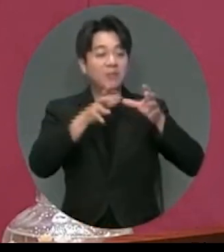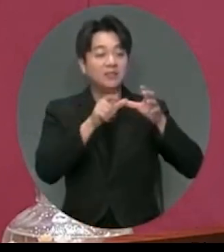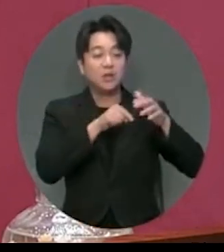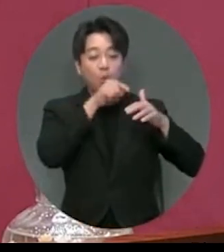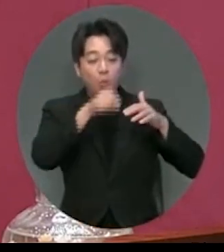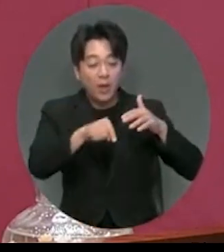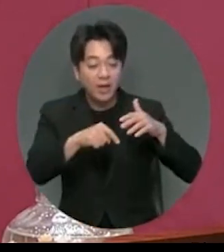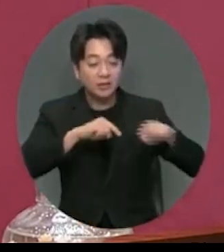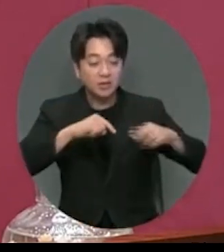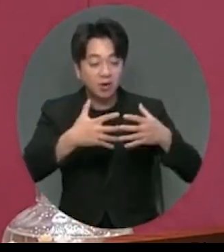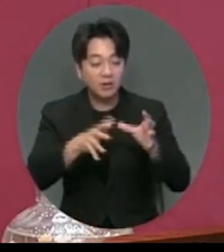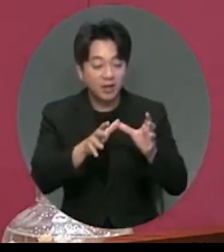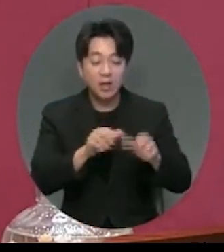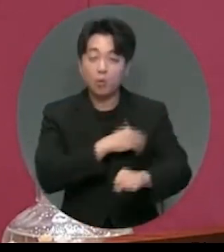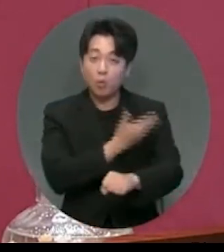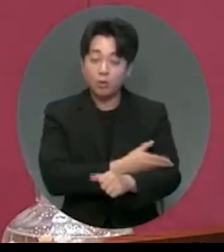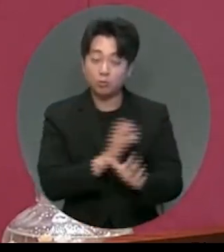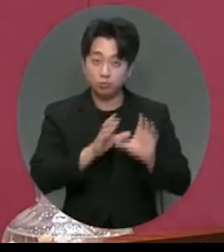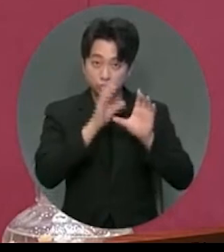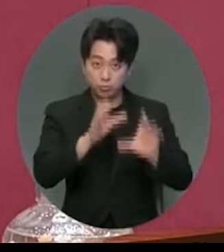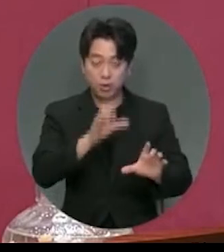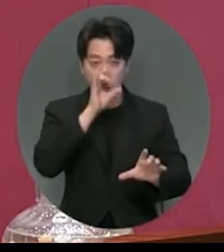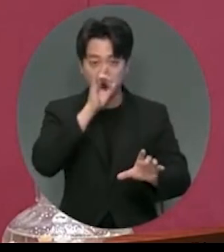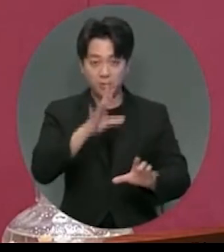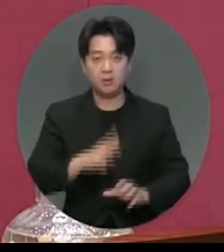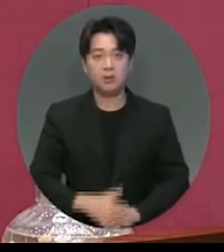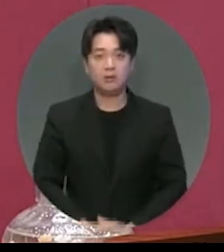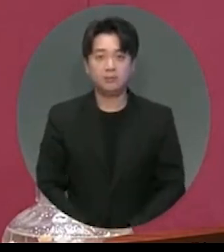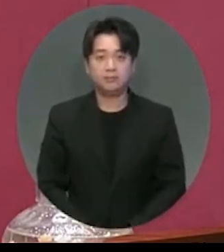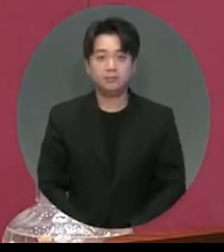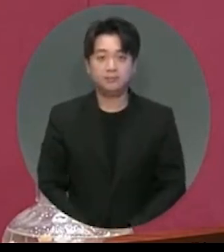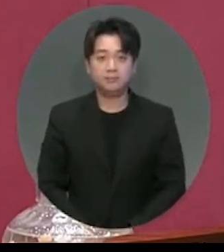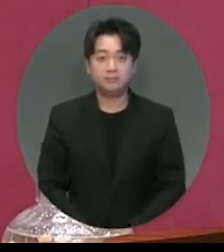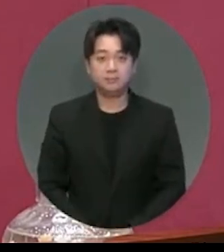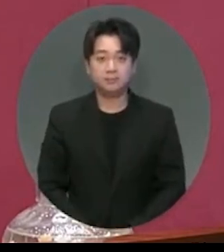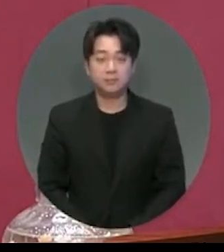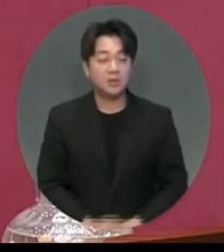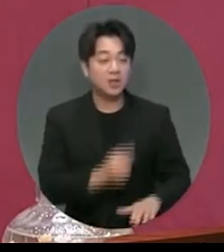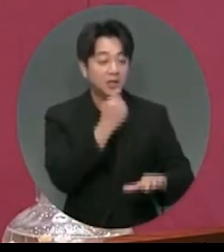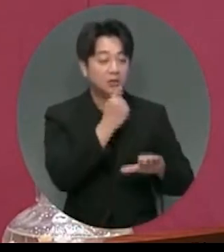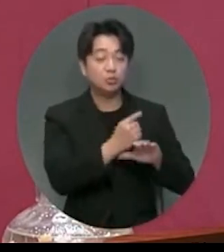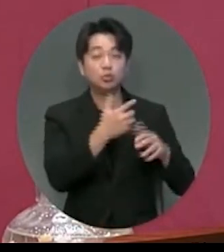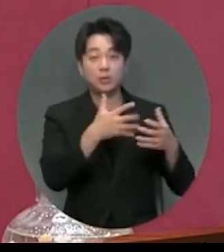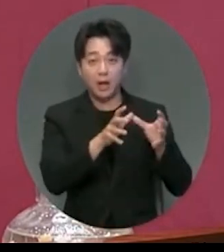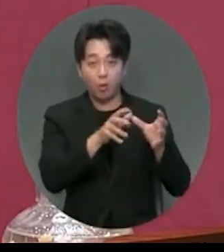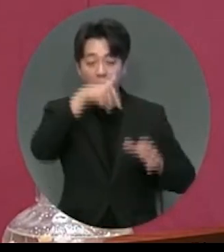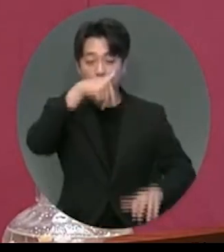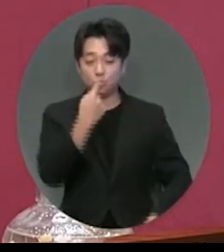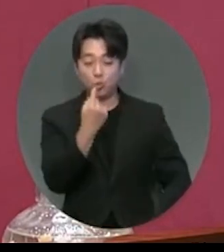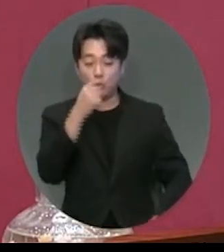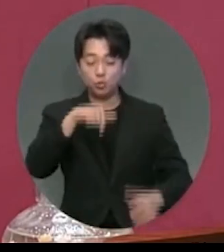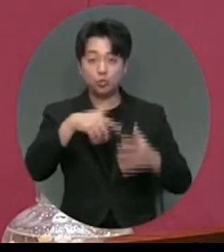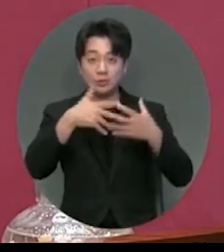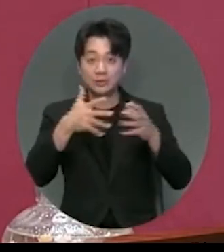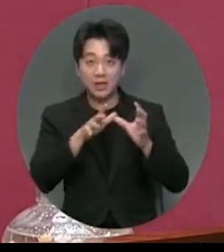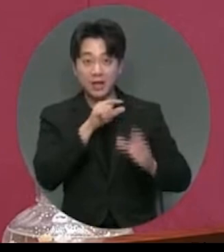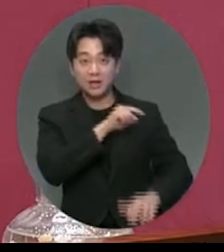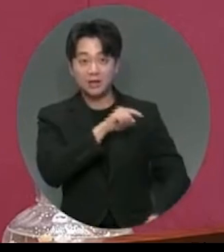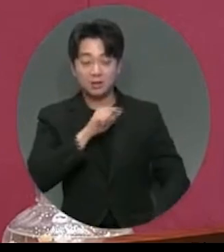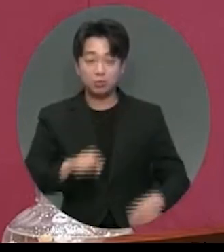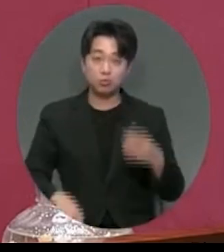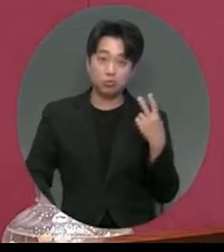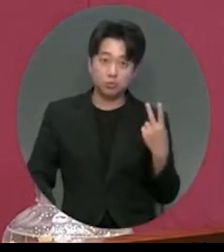것은 이 특검을 추천할 민주당과 그리고 조국혁신당은 이 특검법 수사 대상을 고발한